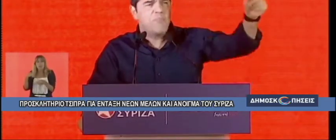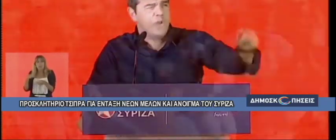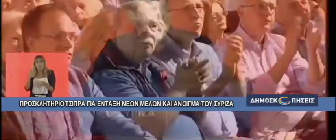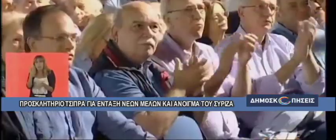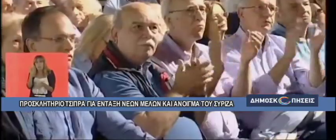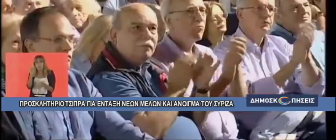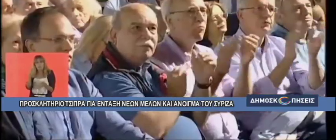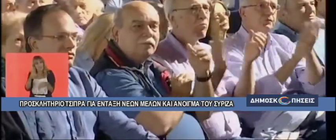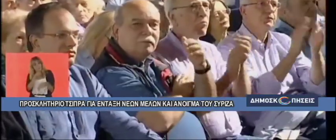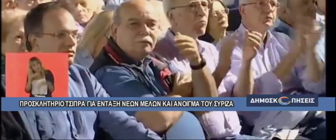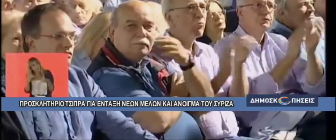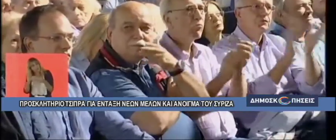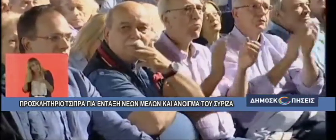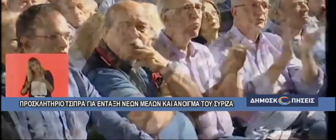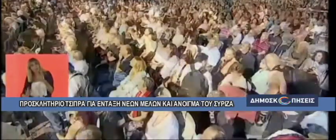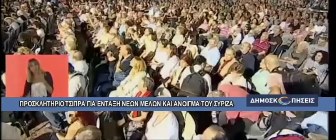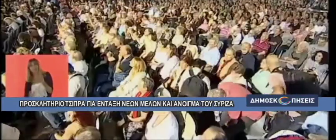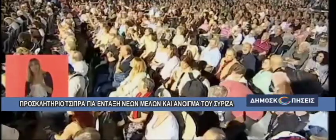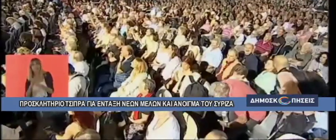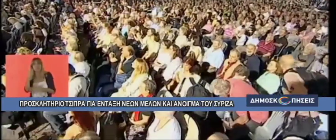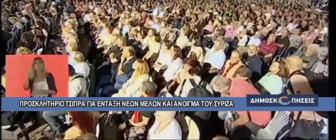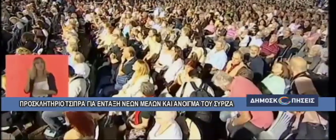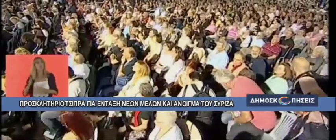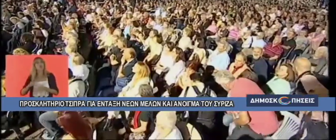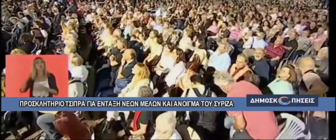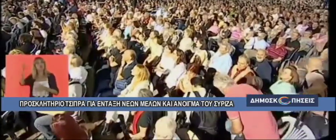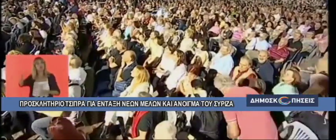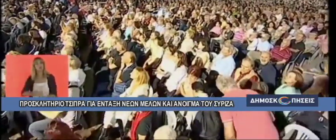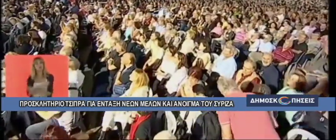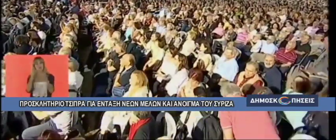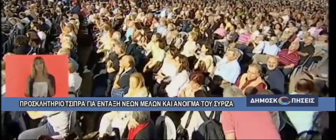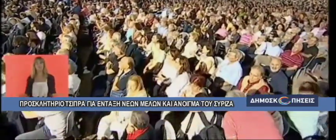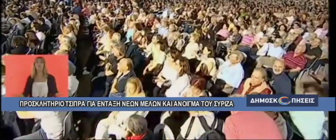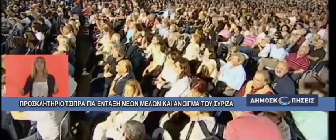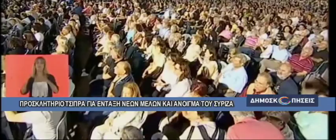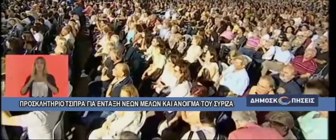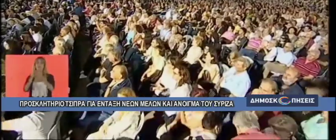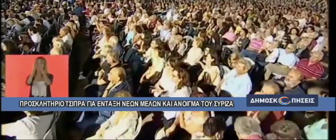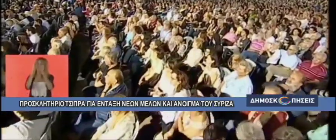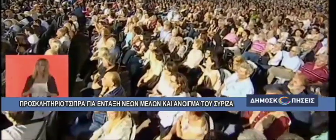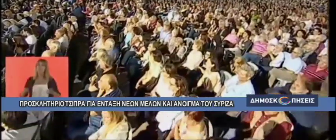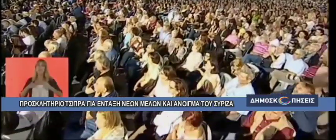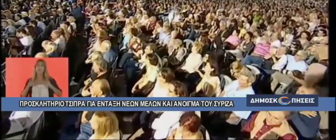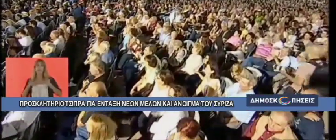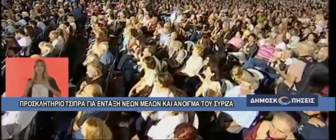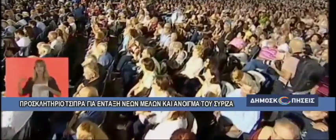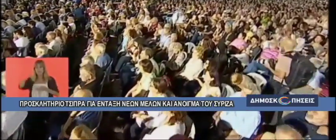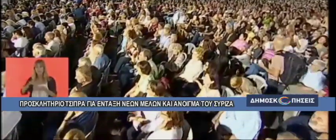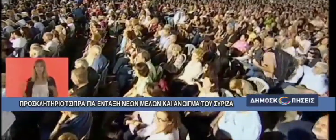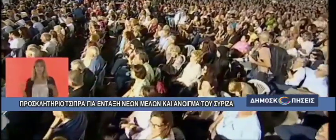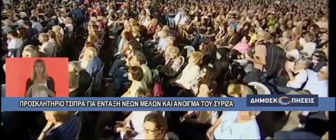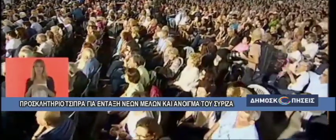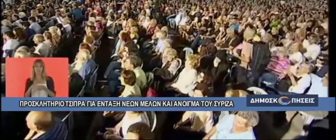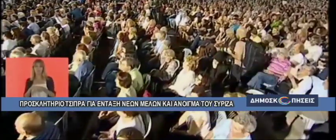νέους, δεν μπορεί να έχει μέλλον και προοπτική. Ο Αλέξης Τσίπρας διεμήνυσε στο ακροατήριό του ότι το κόμμα δεν είναι ο ίδιος, αλλά οι